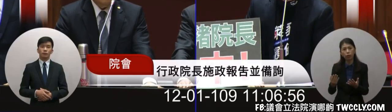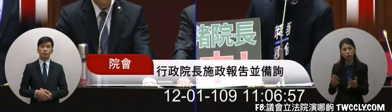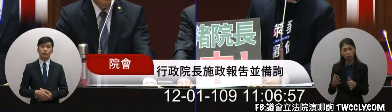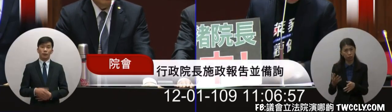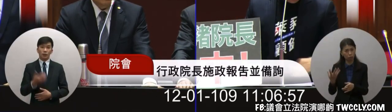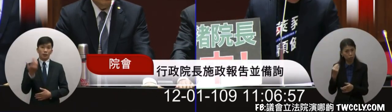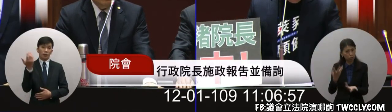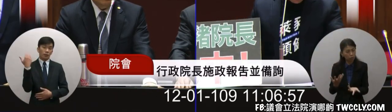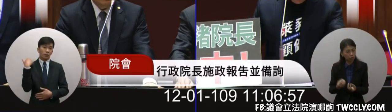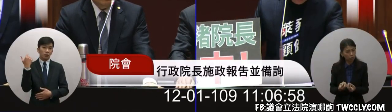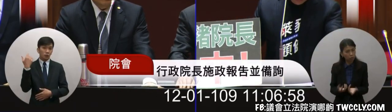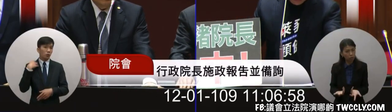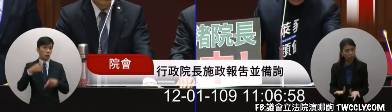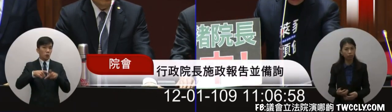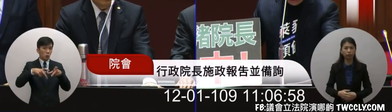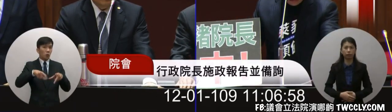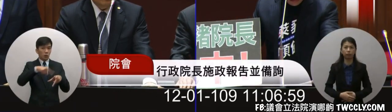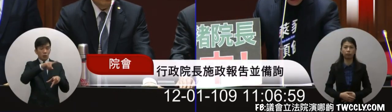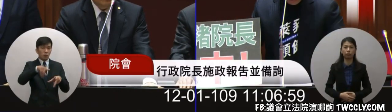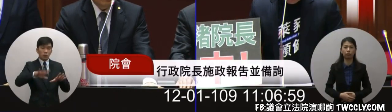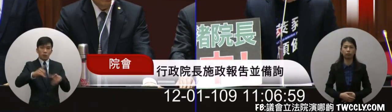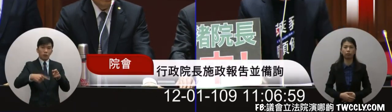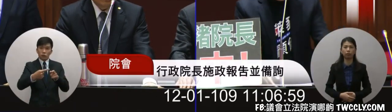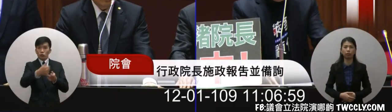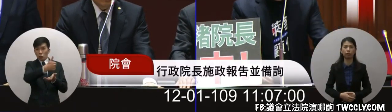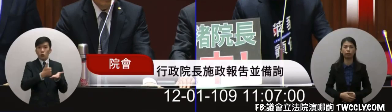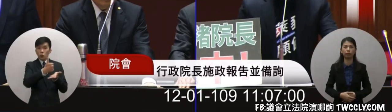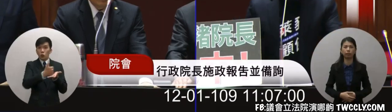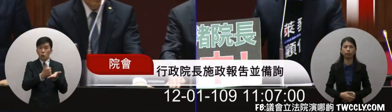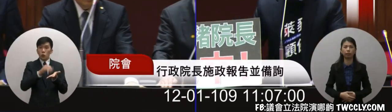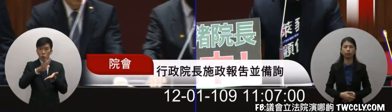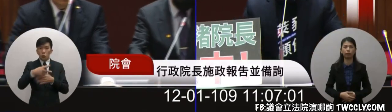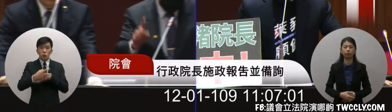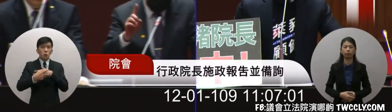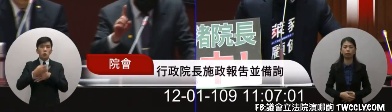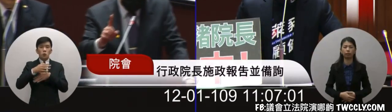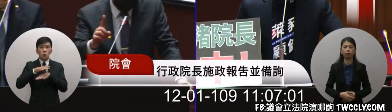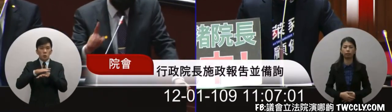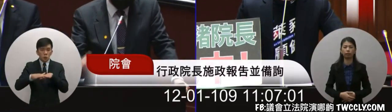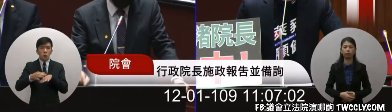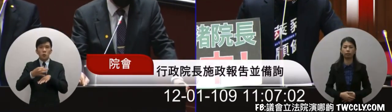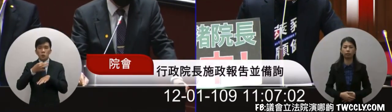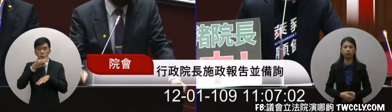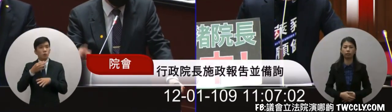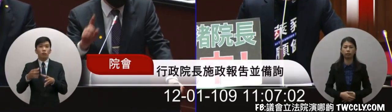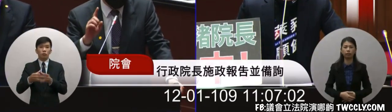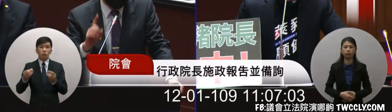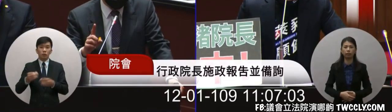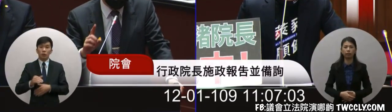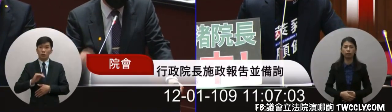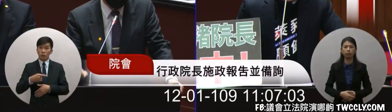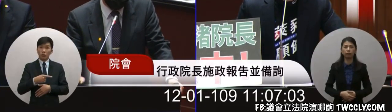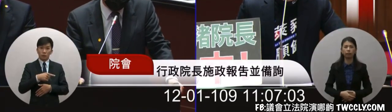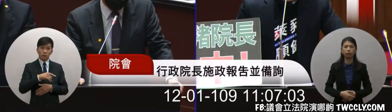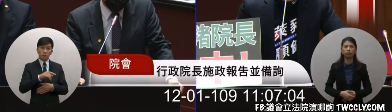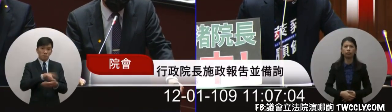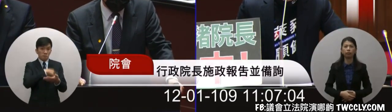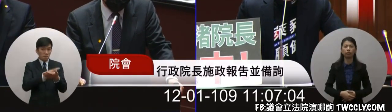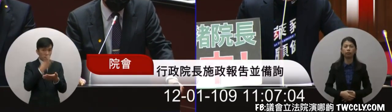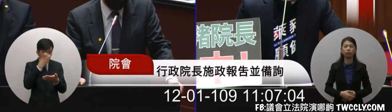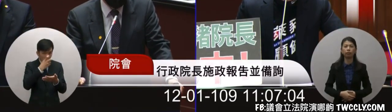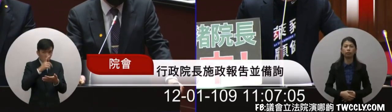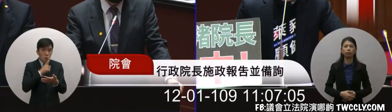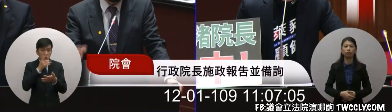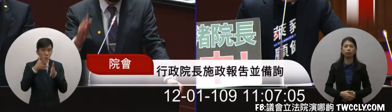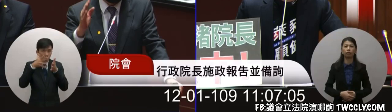厂因为它已经有今年的输入，都没有卫生安全的问题。而且我们在验的时候，并不是只有验莱克多巴